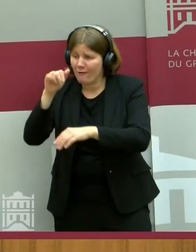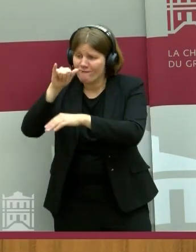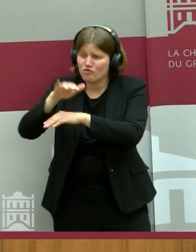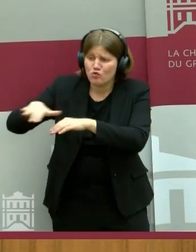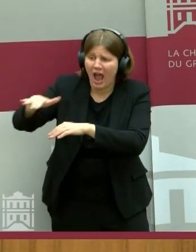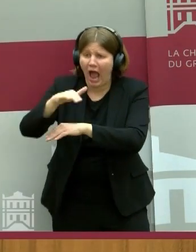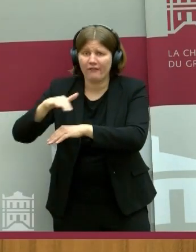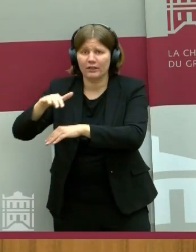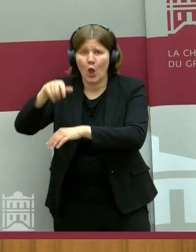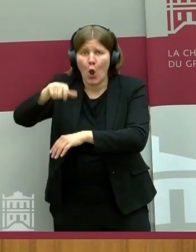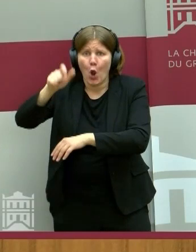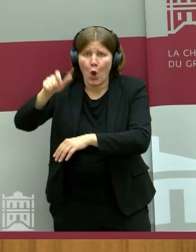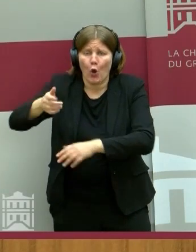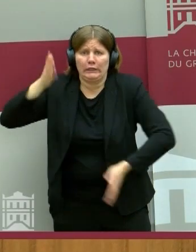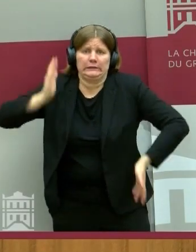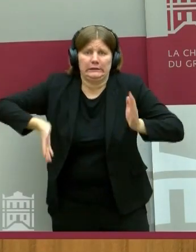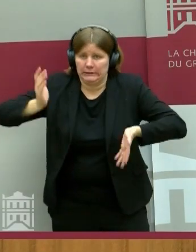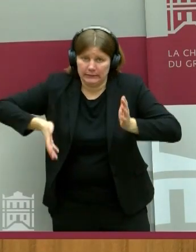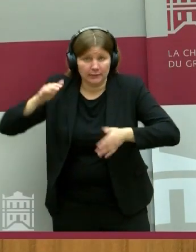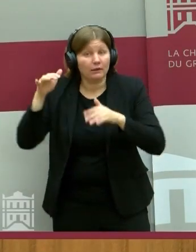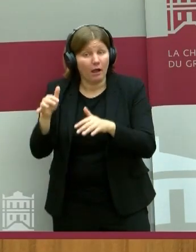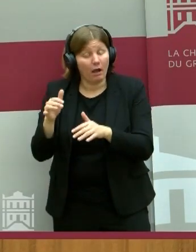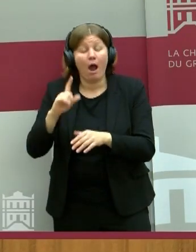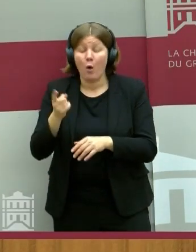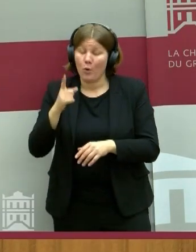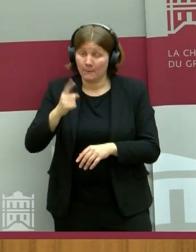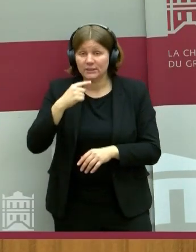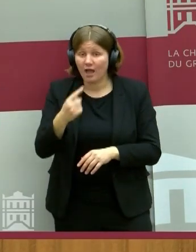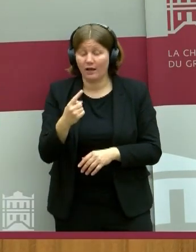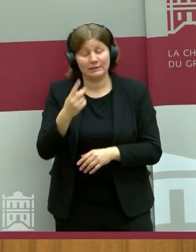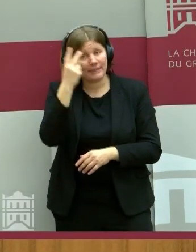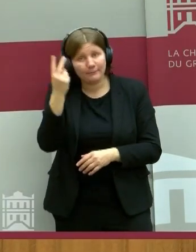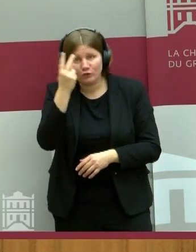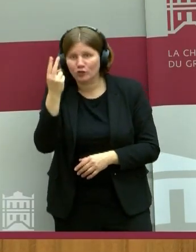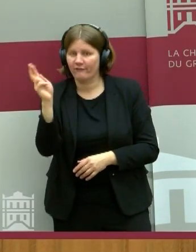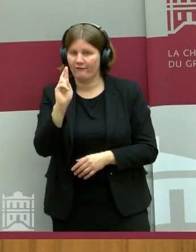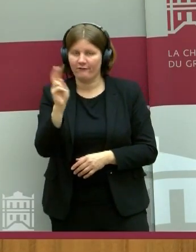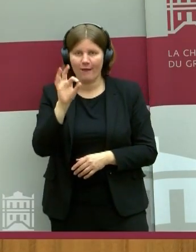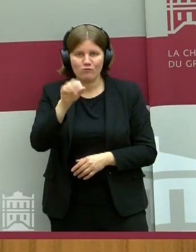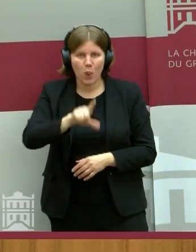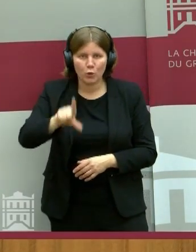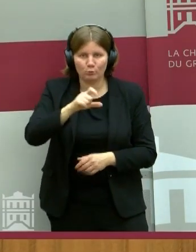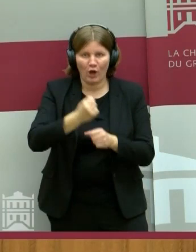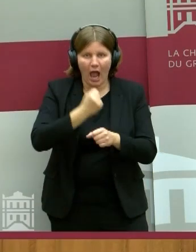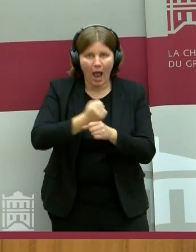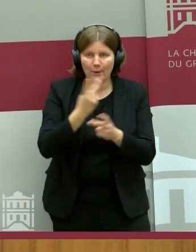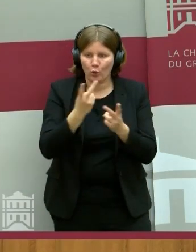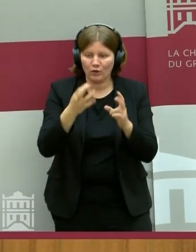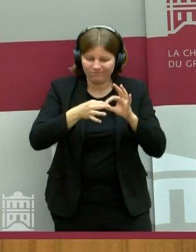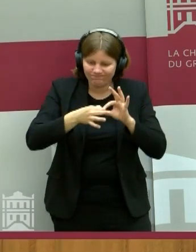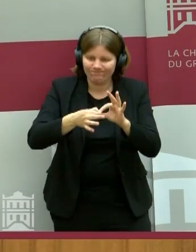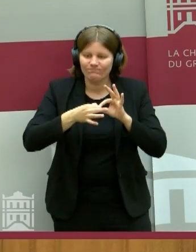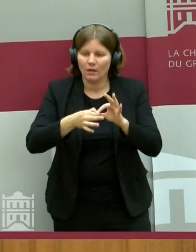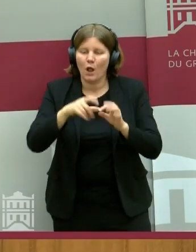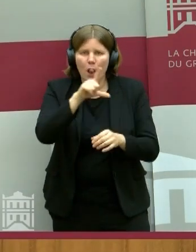weiter gelaufen sind. Aber auch da muss ich euch so selbstverständlich, die Leute, die für Lützebüsch geschafft haben oder die Lärm an Lützebüsch haben,